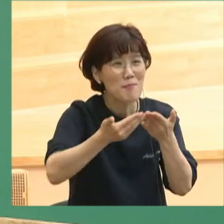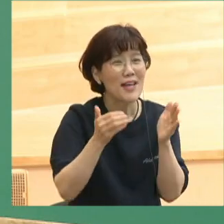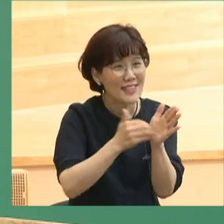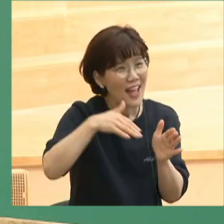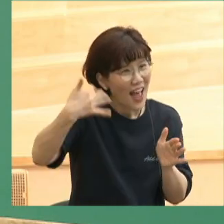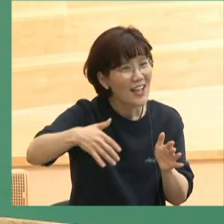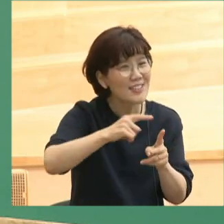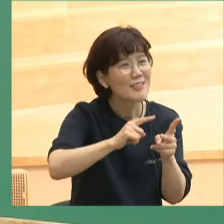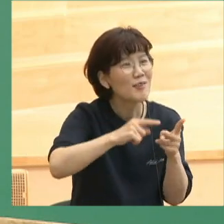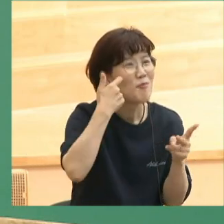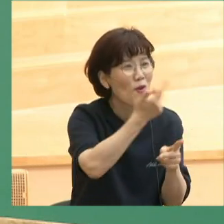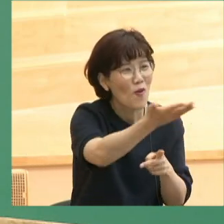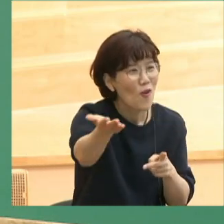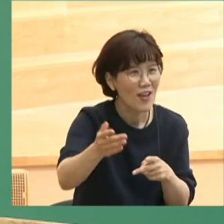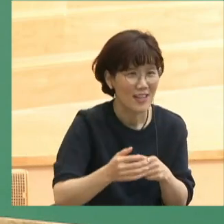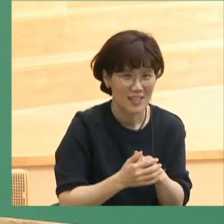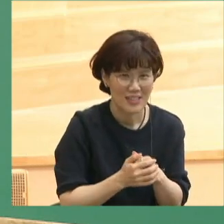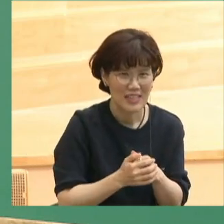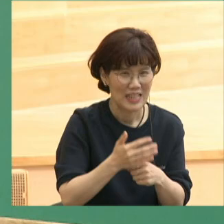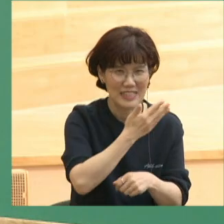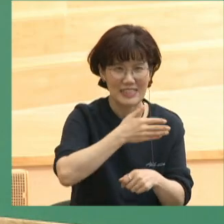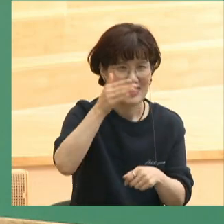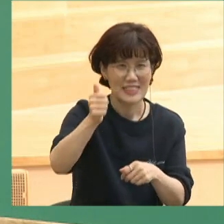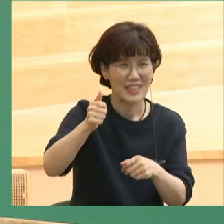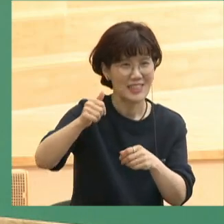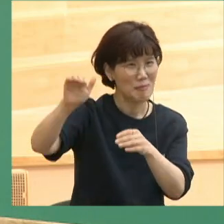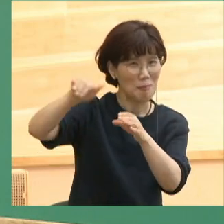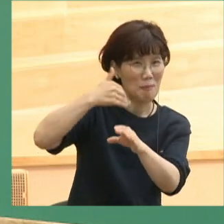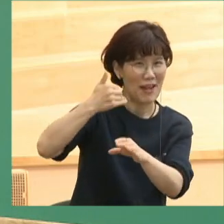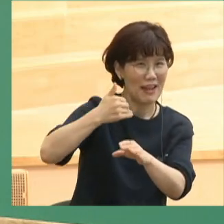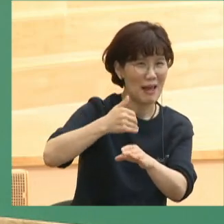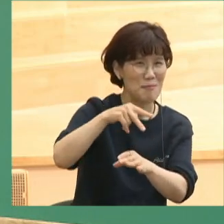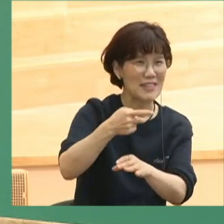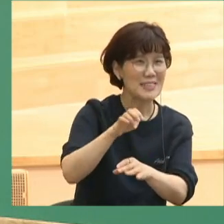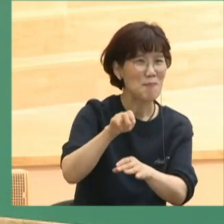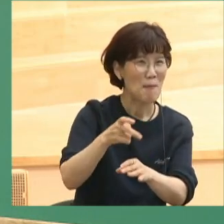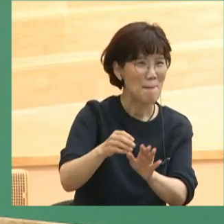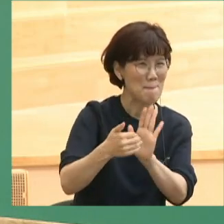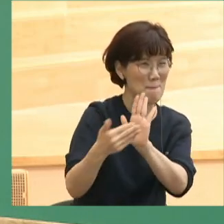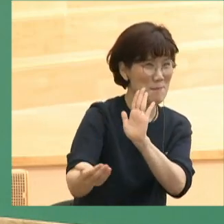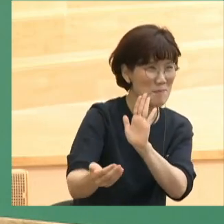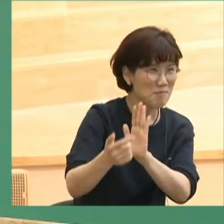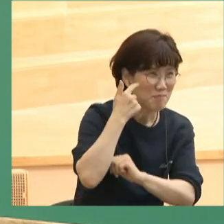받았습니까? 아, 시장실에서 오는 메일은 스팸 처리하는구나.